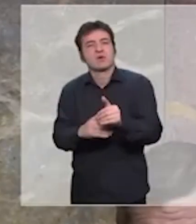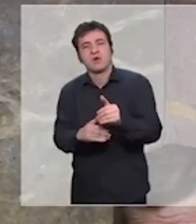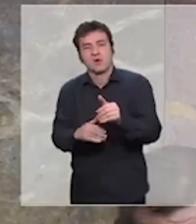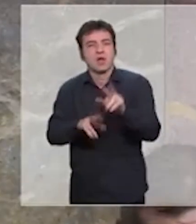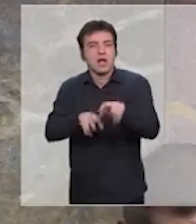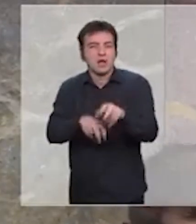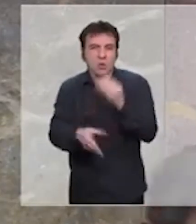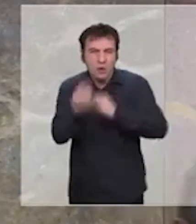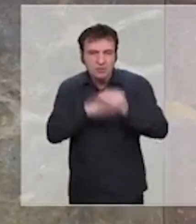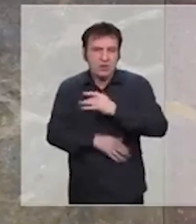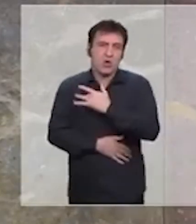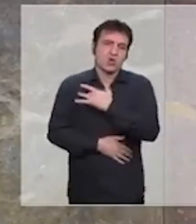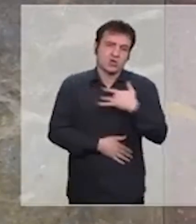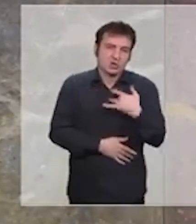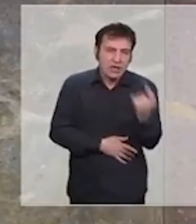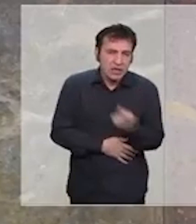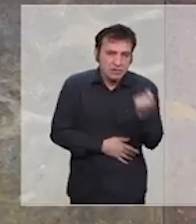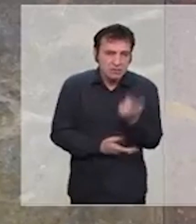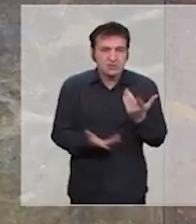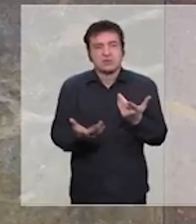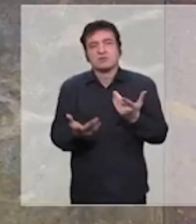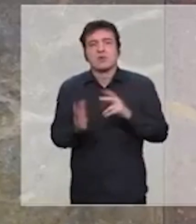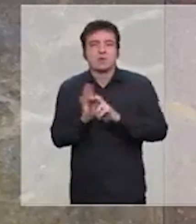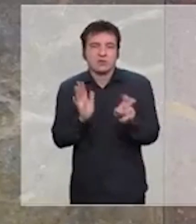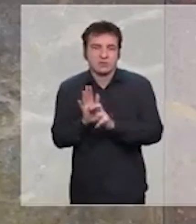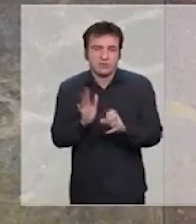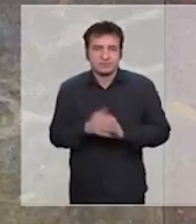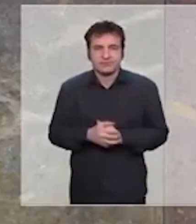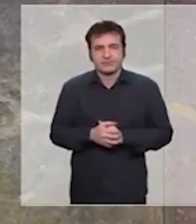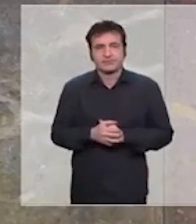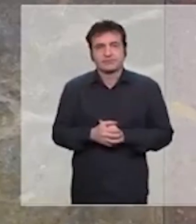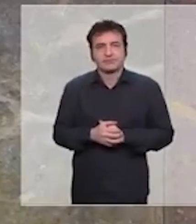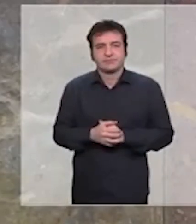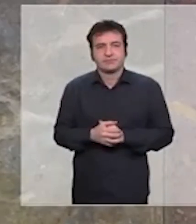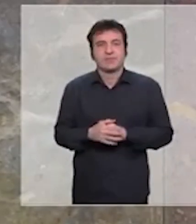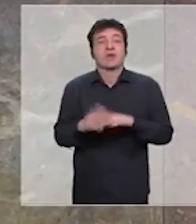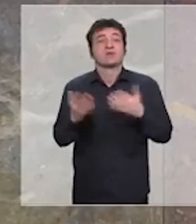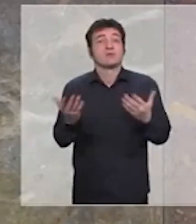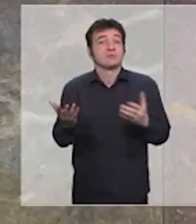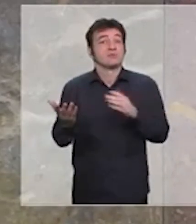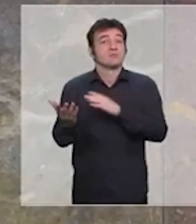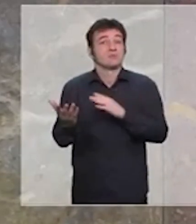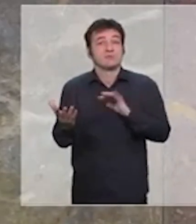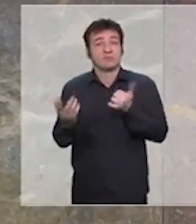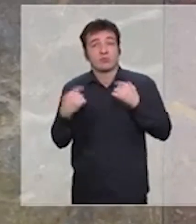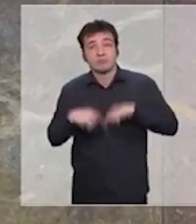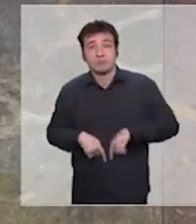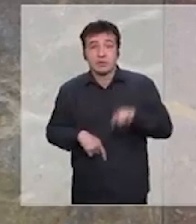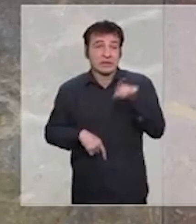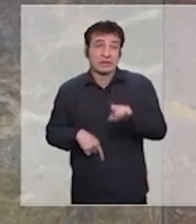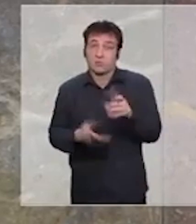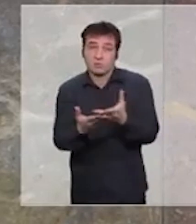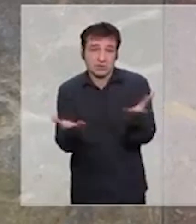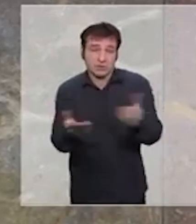celui de la santé, de l'éducation, du transport. Ainsi, Madame la Première Ministre, mes questions sont